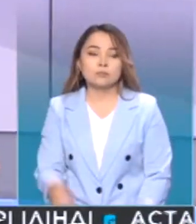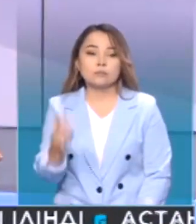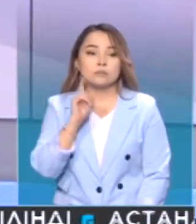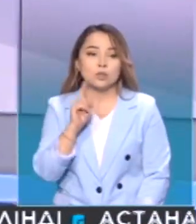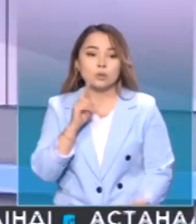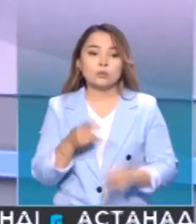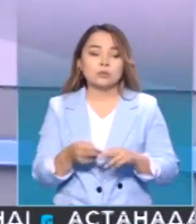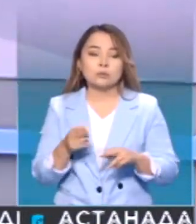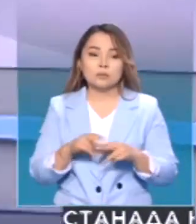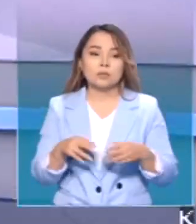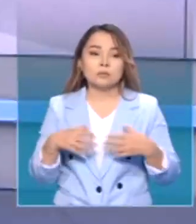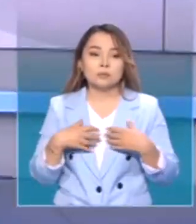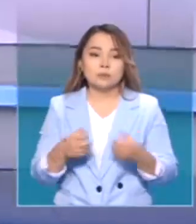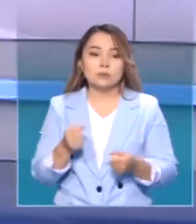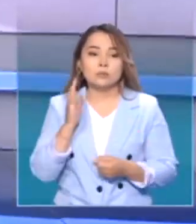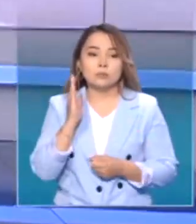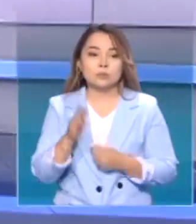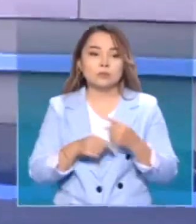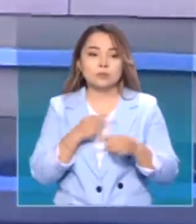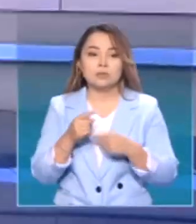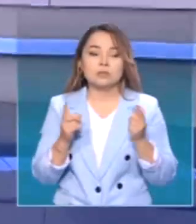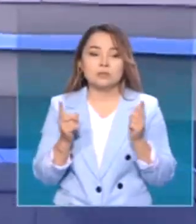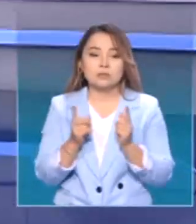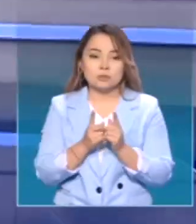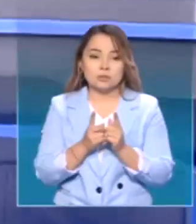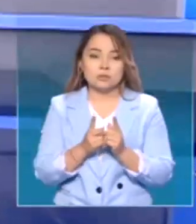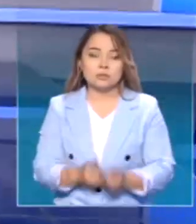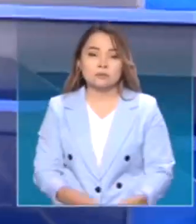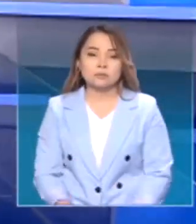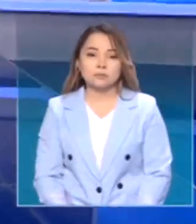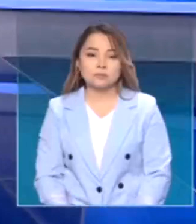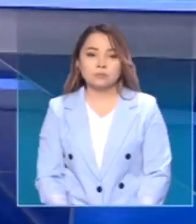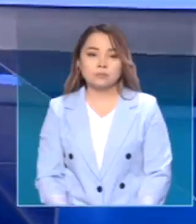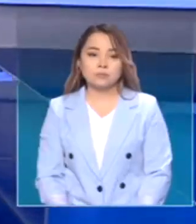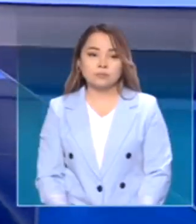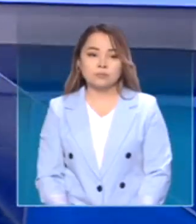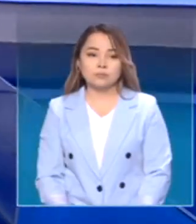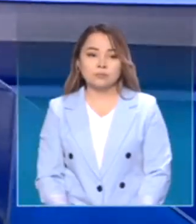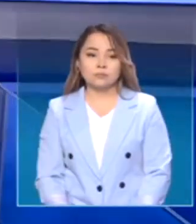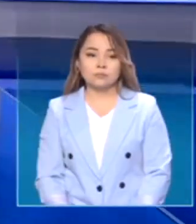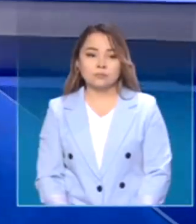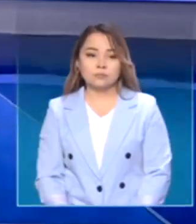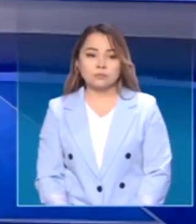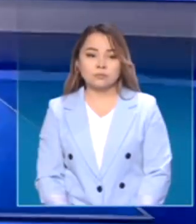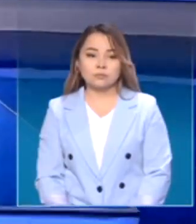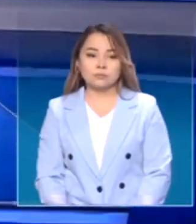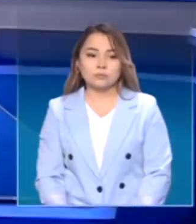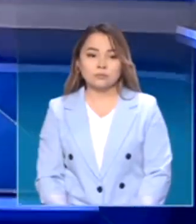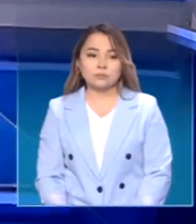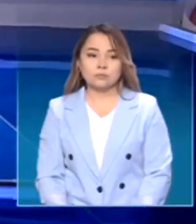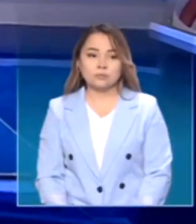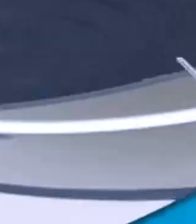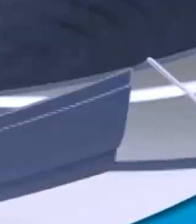Әзірге осы, келесі ақпарат топтамасы 20:00-де эфирде жүздескенше, әрі қарай ауа райы мәліметі.